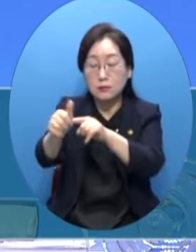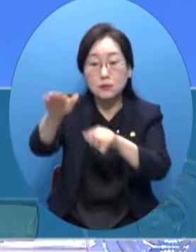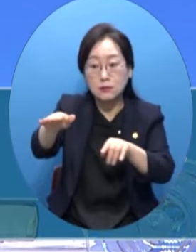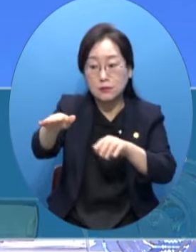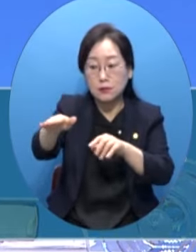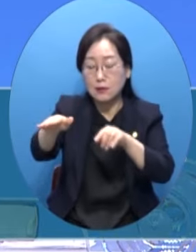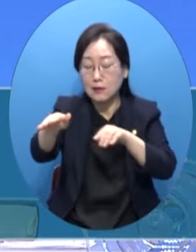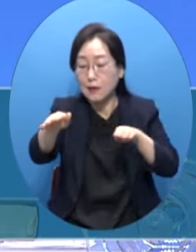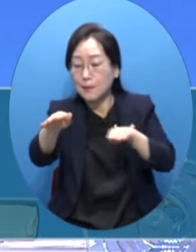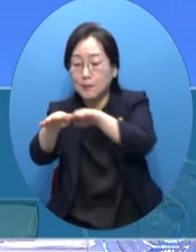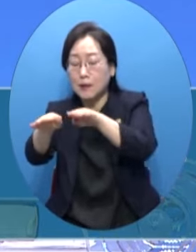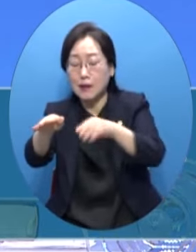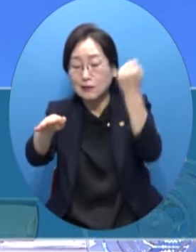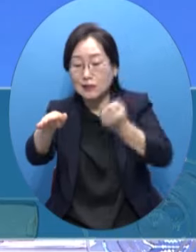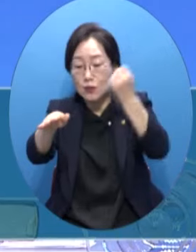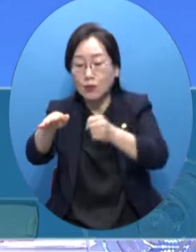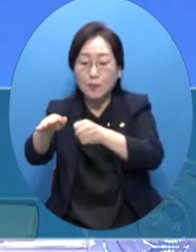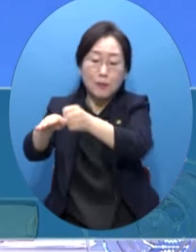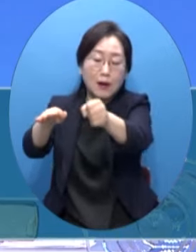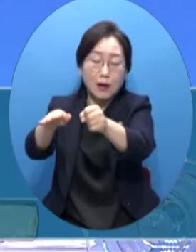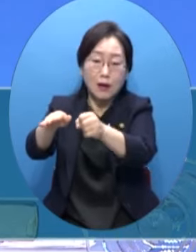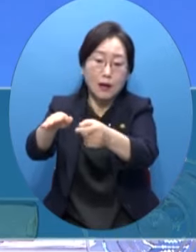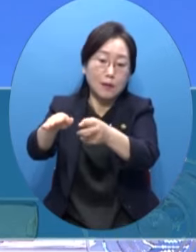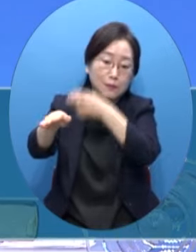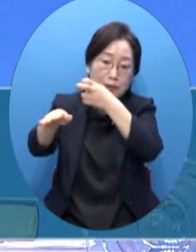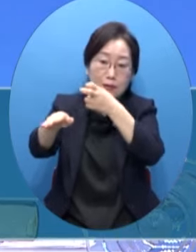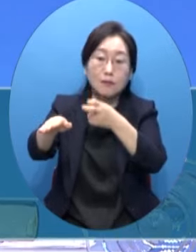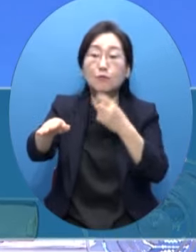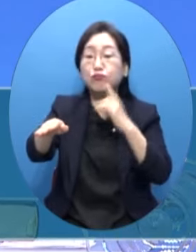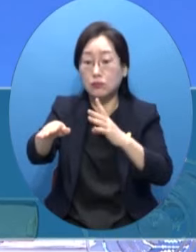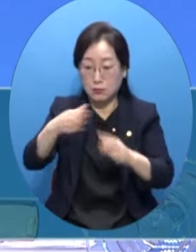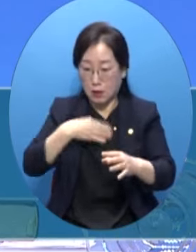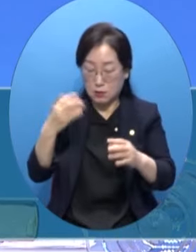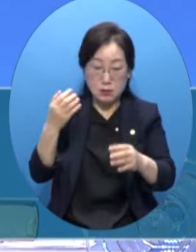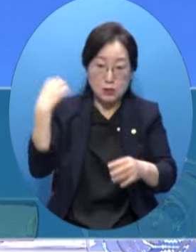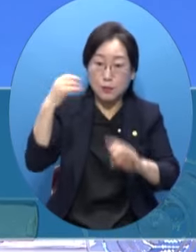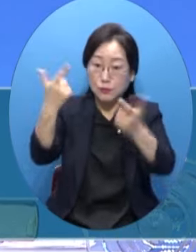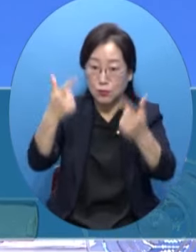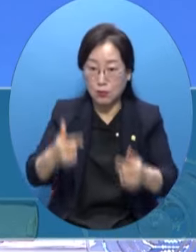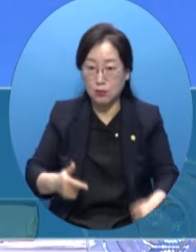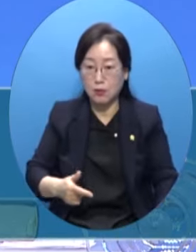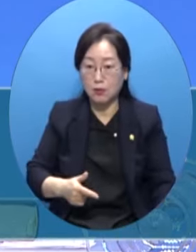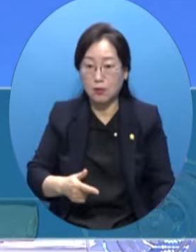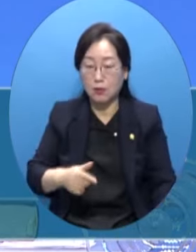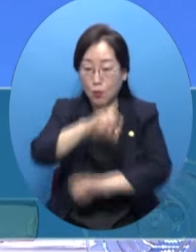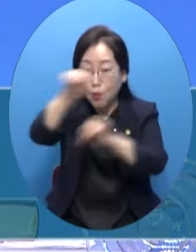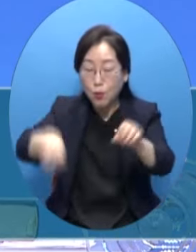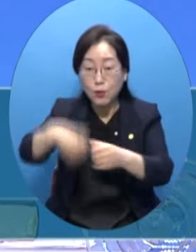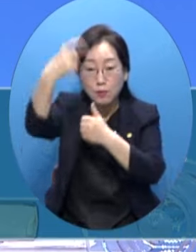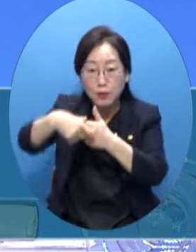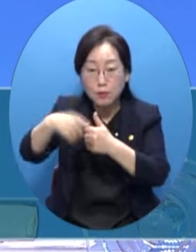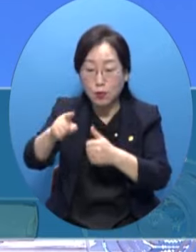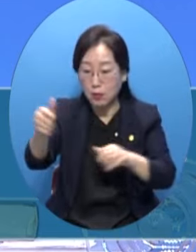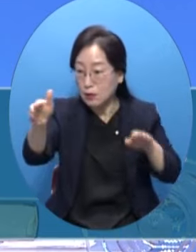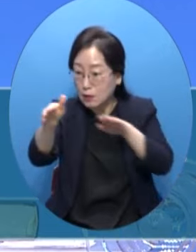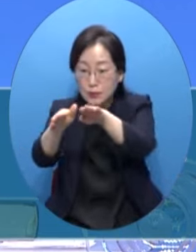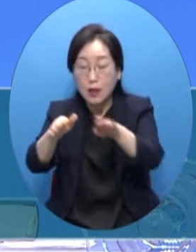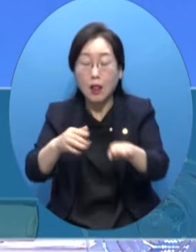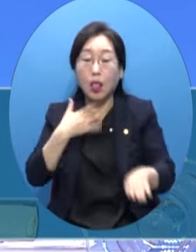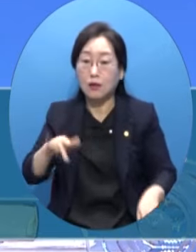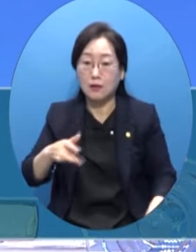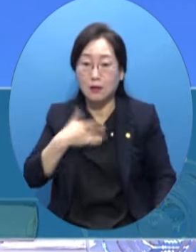흠집을 냈는데 자기가 뺑소니 사고자가 된 것입니다. 그래서 나는 이 택시를 들이받은 적이 없다고 아무리